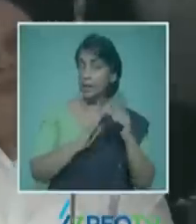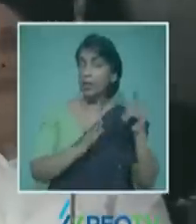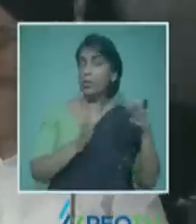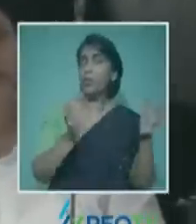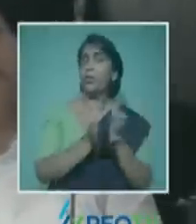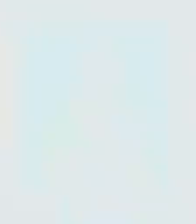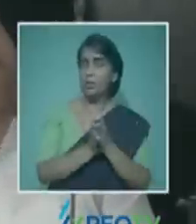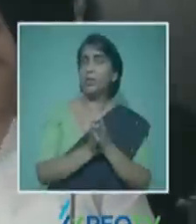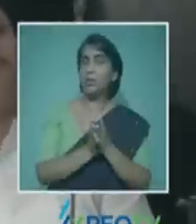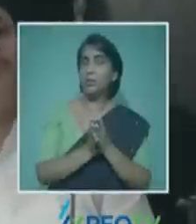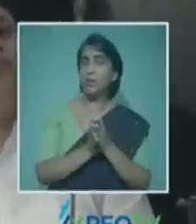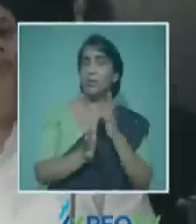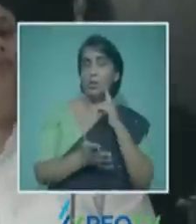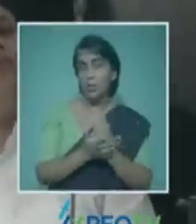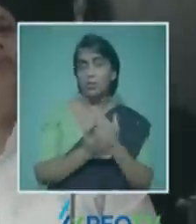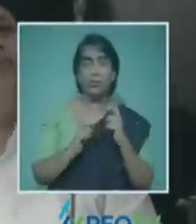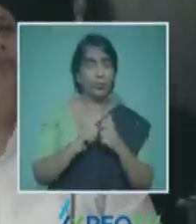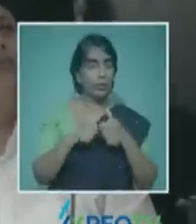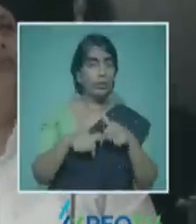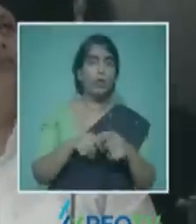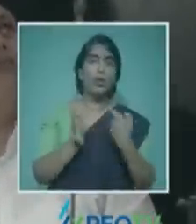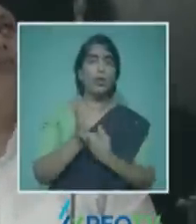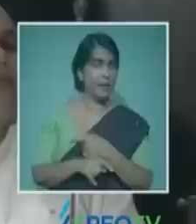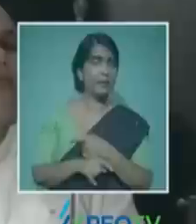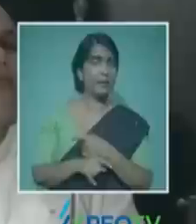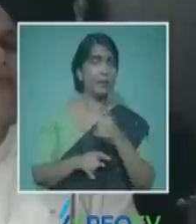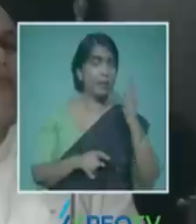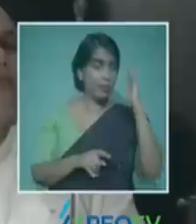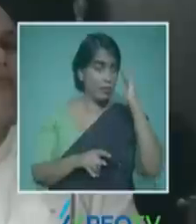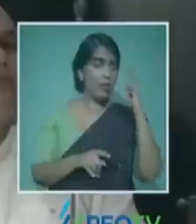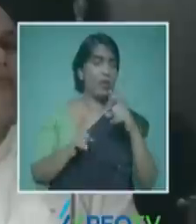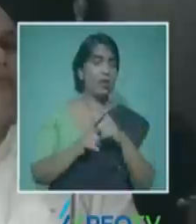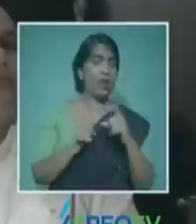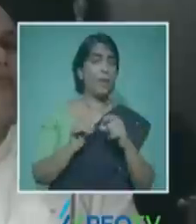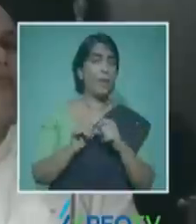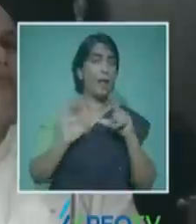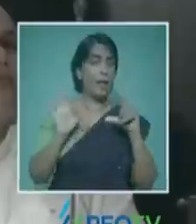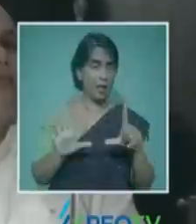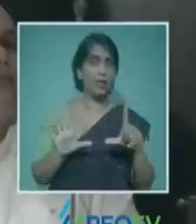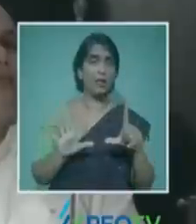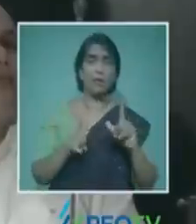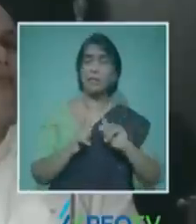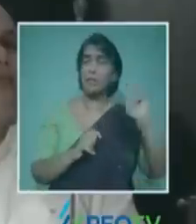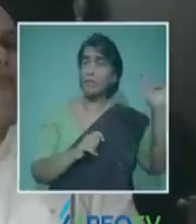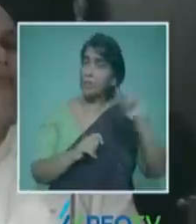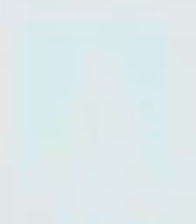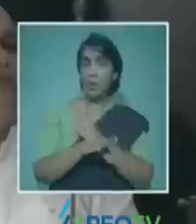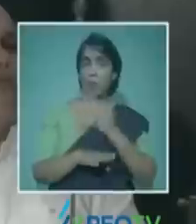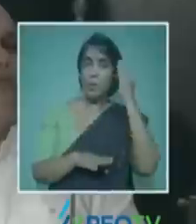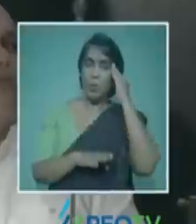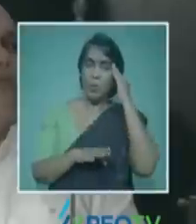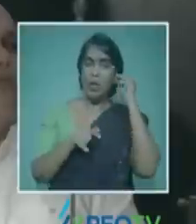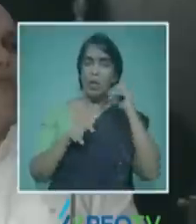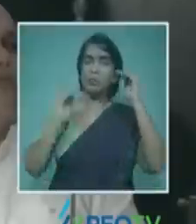දෙපාර්තමේන්තුව එකඟ වෙලා තියෙන මේ මෙච්චර අමාරු තත්ත්වයක් තියෙන වෙලාවේදී රුපියල් වලින් මේක ගන්න. මුල් අවස්ථාවේදී ඩොලර් බිලියන 7ක විතර වන්දියක් මුල කතා වුණී. දැන්